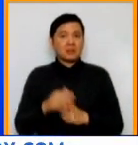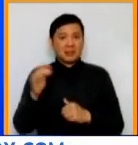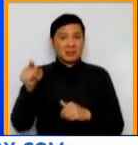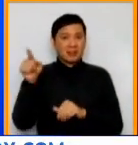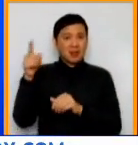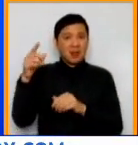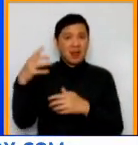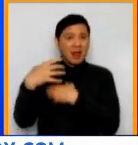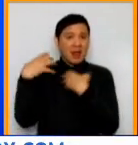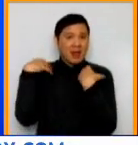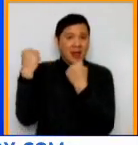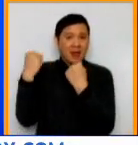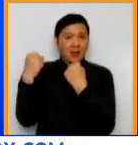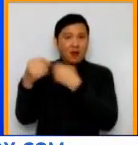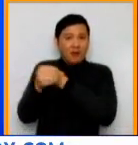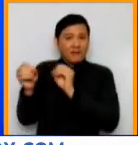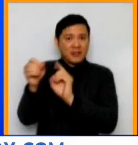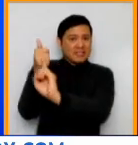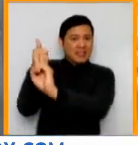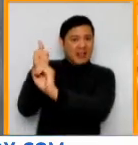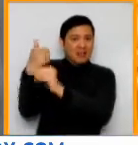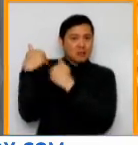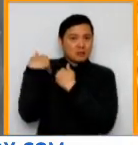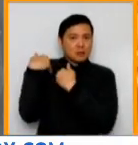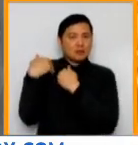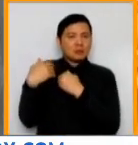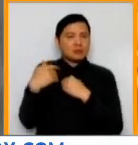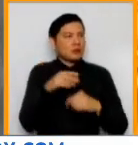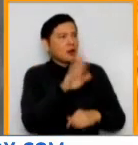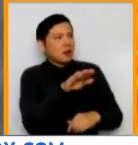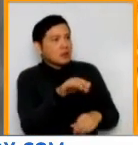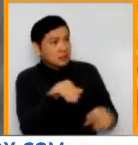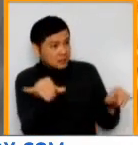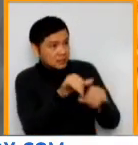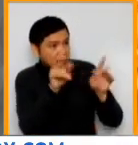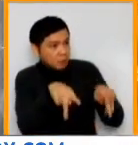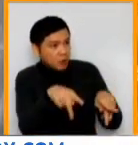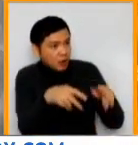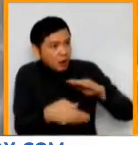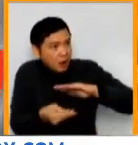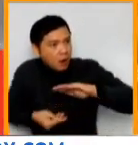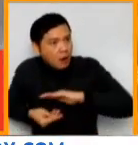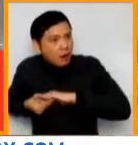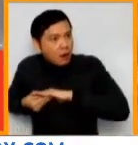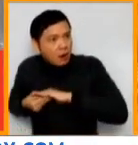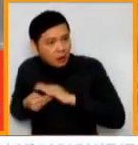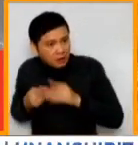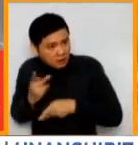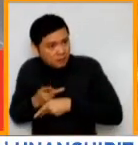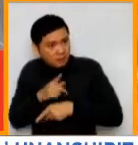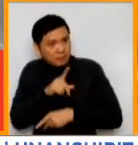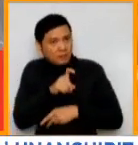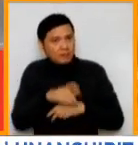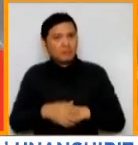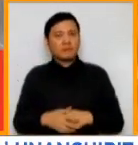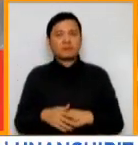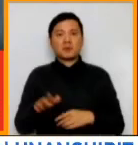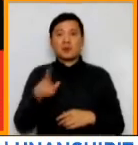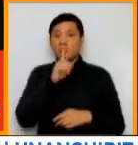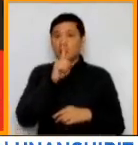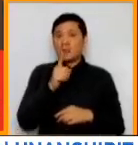person po? Same person. Hindi pa raw natutukoy sa investigasyon kung saan at kanino dinala ang mga